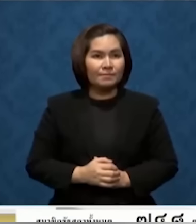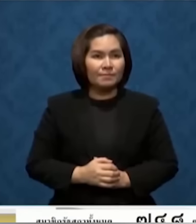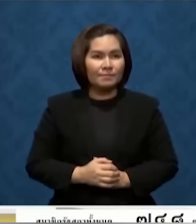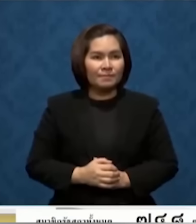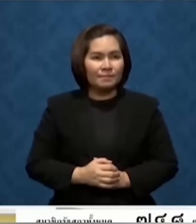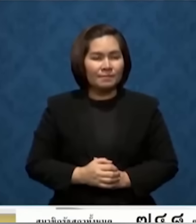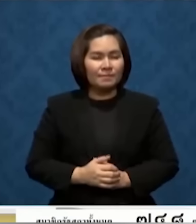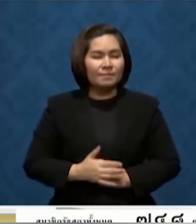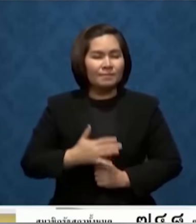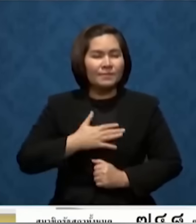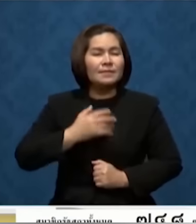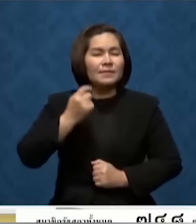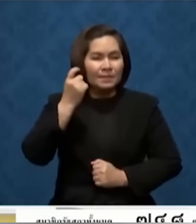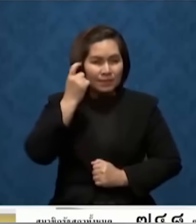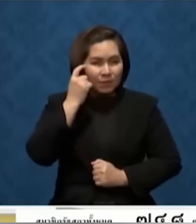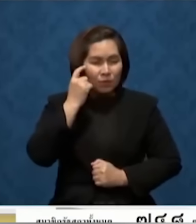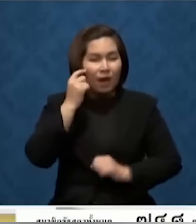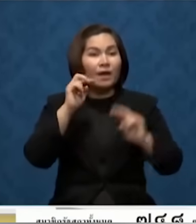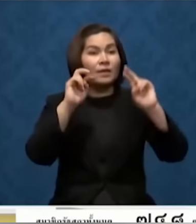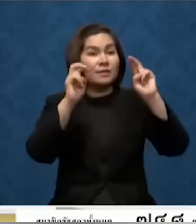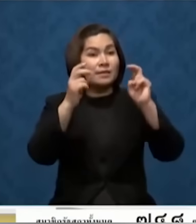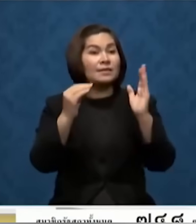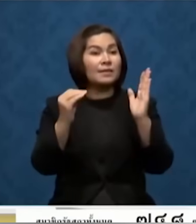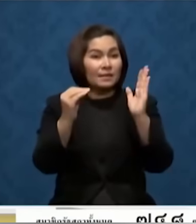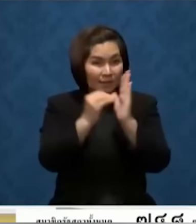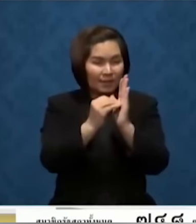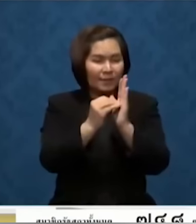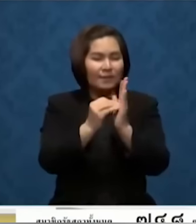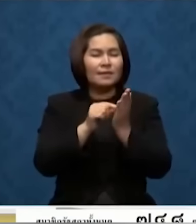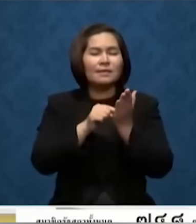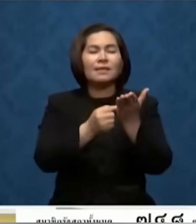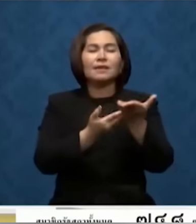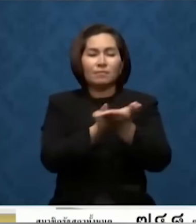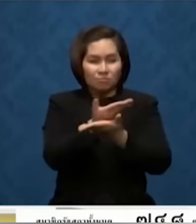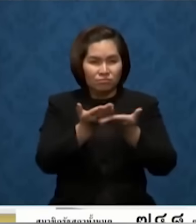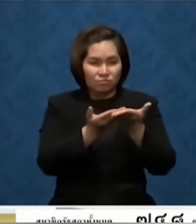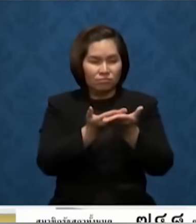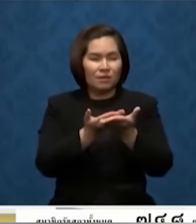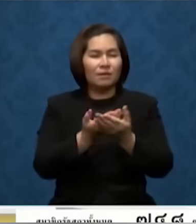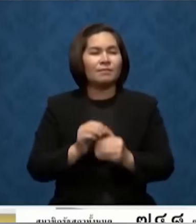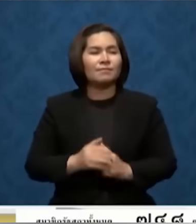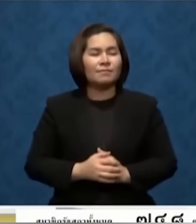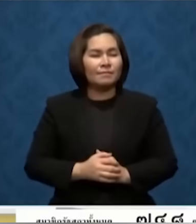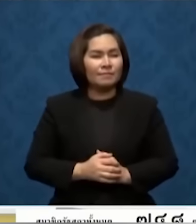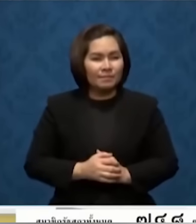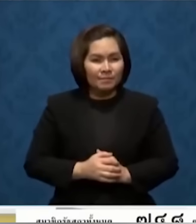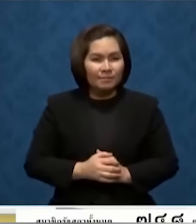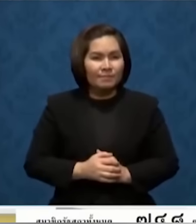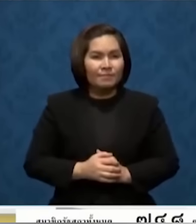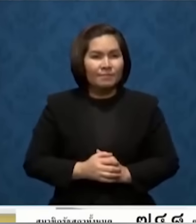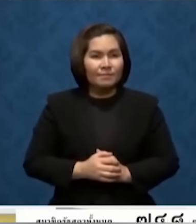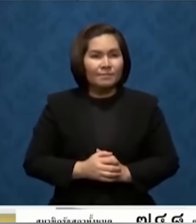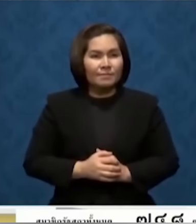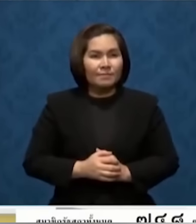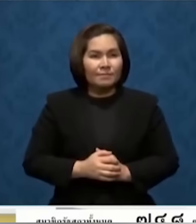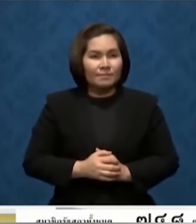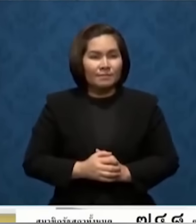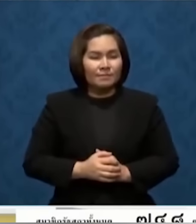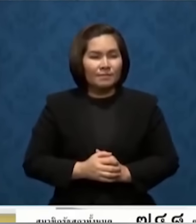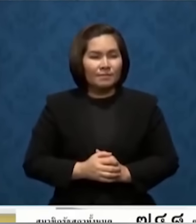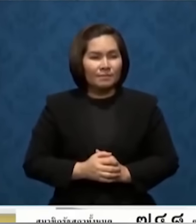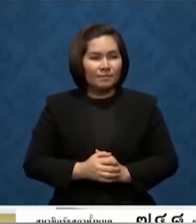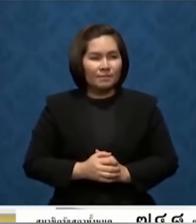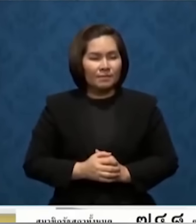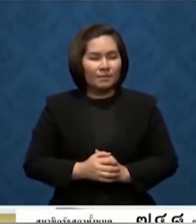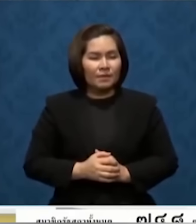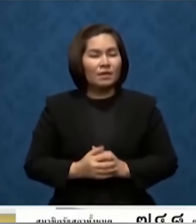ผมจึงเห็นว่ายติที่เพื่อนสมาชิกนั้นเสนอเข้ามานั้นในการเสน